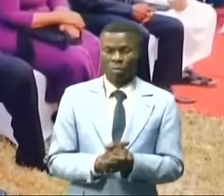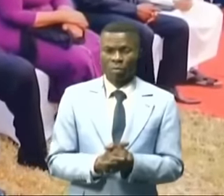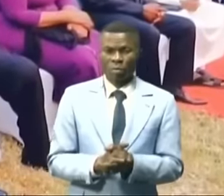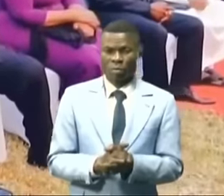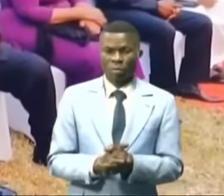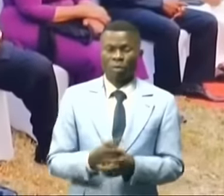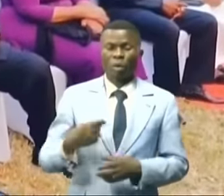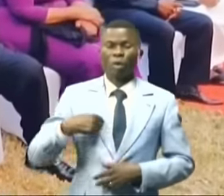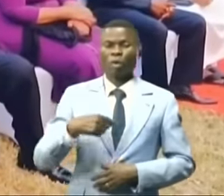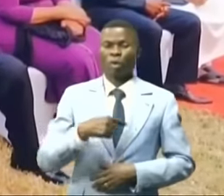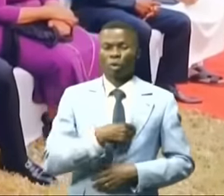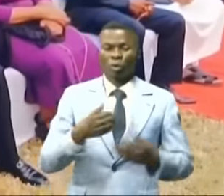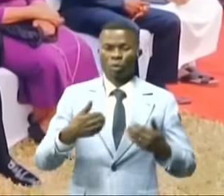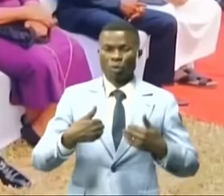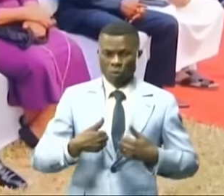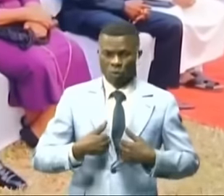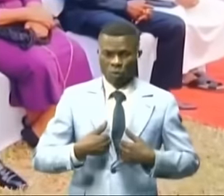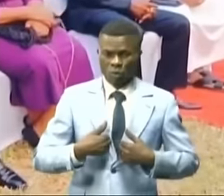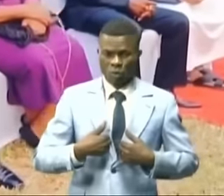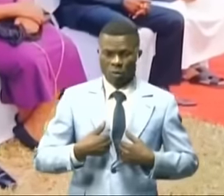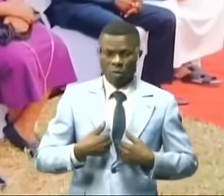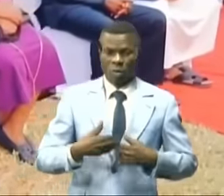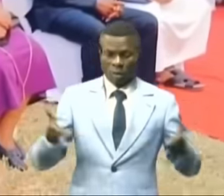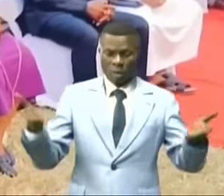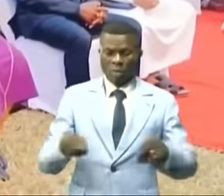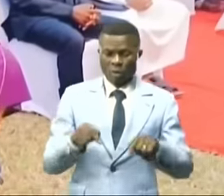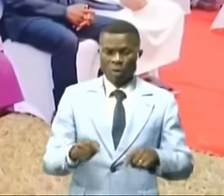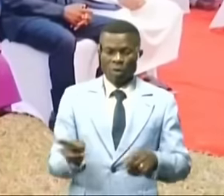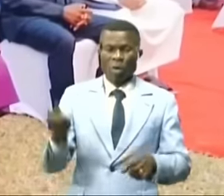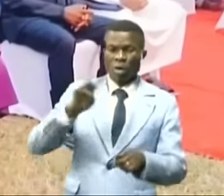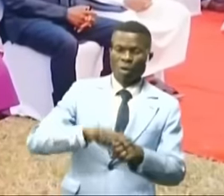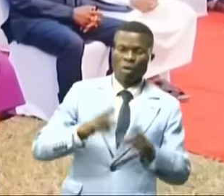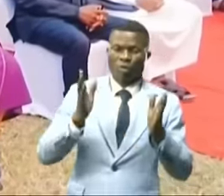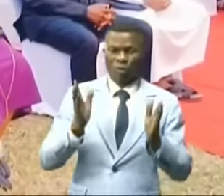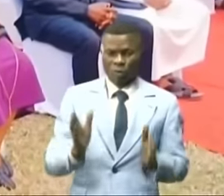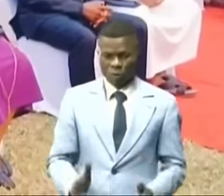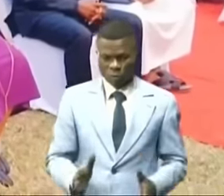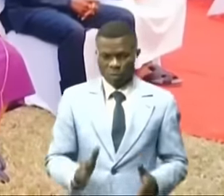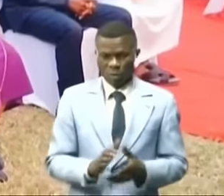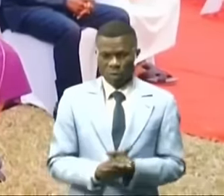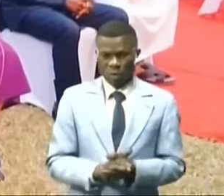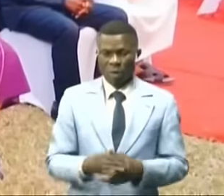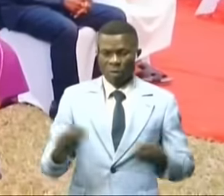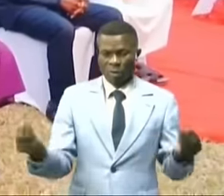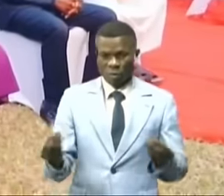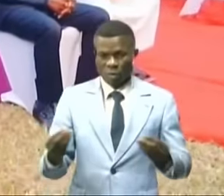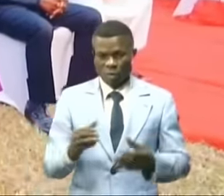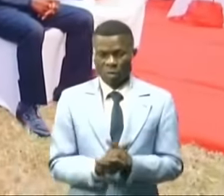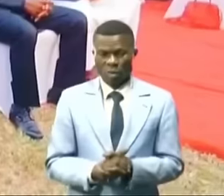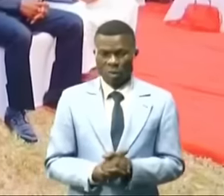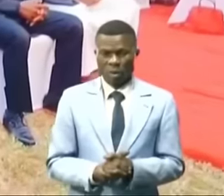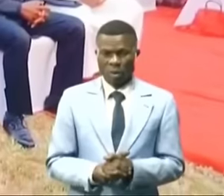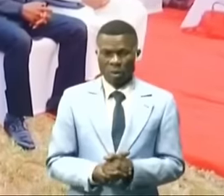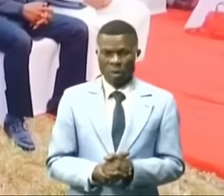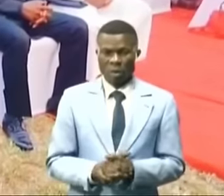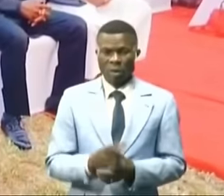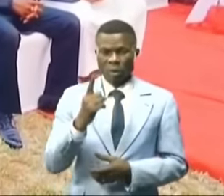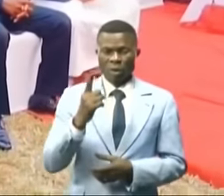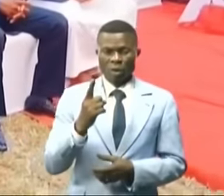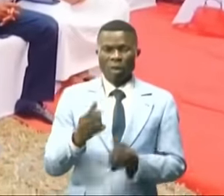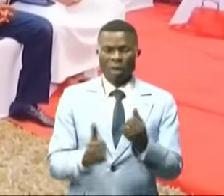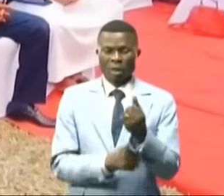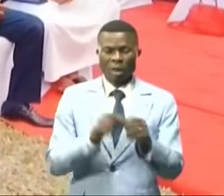nous savons, nous nous retrouvons aujourd'hui victimes. And if we are victims, c'est parce qu'à un moment donné, nous